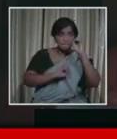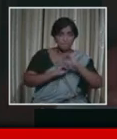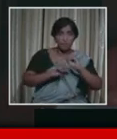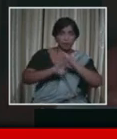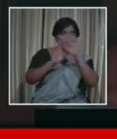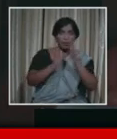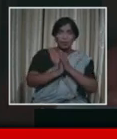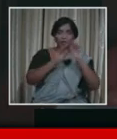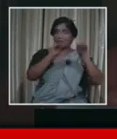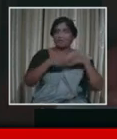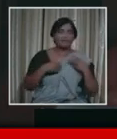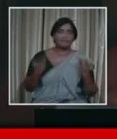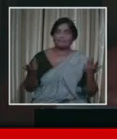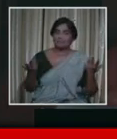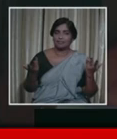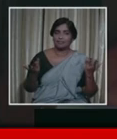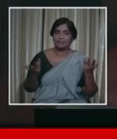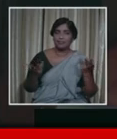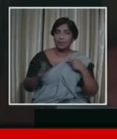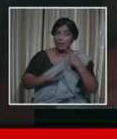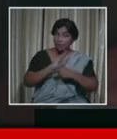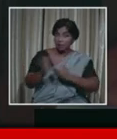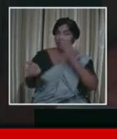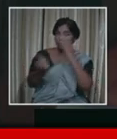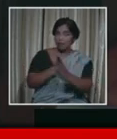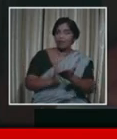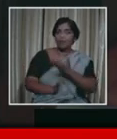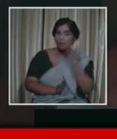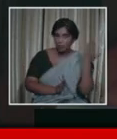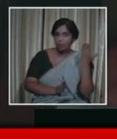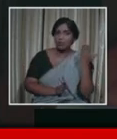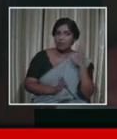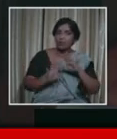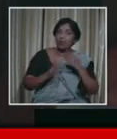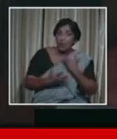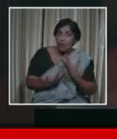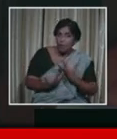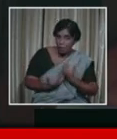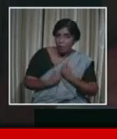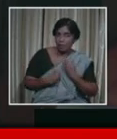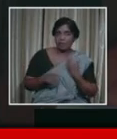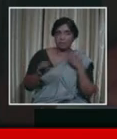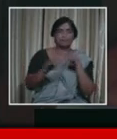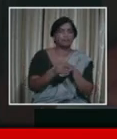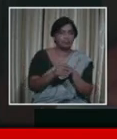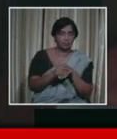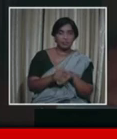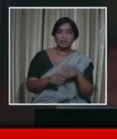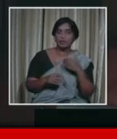teh kapi telah bilan, nih. Tapi wiswa sekarang mereka ada dayak keran na puluan kira. Eh orang kama hinda ya pia.